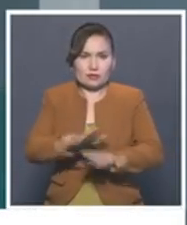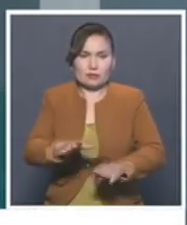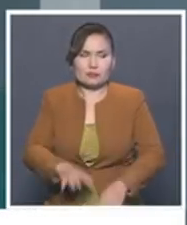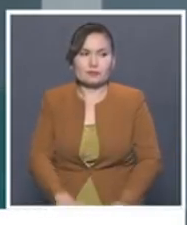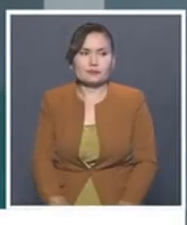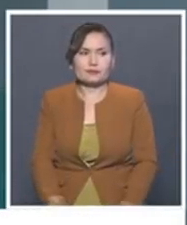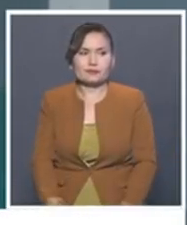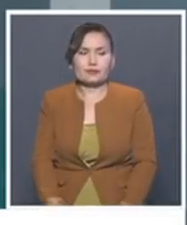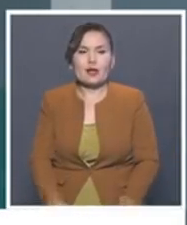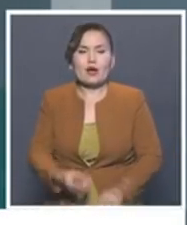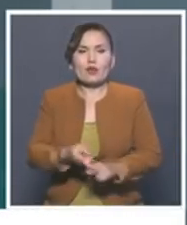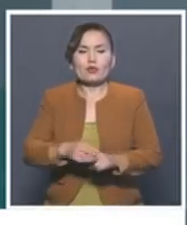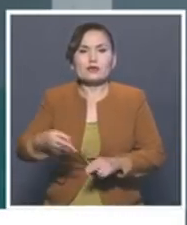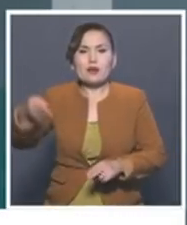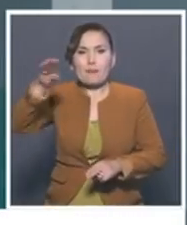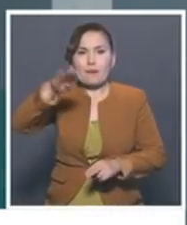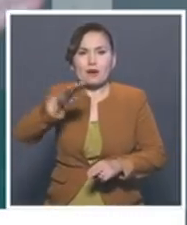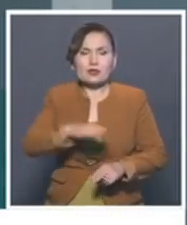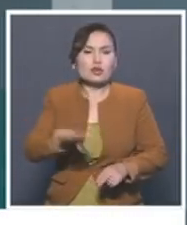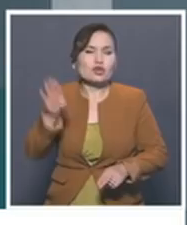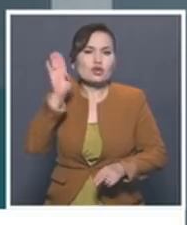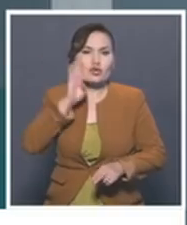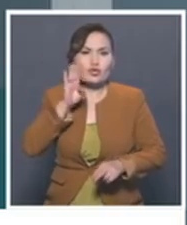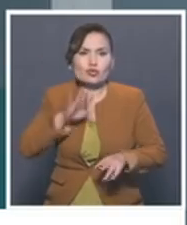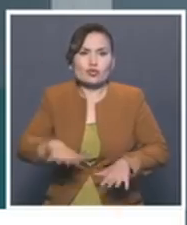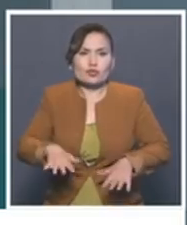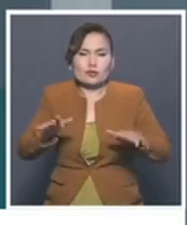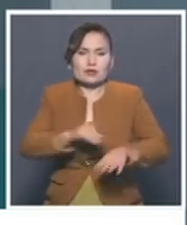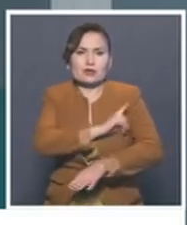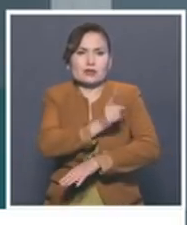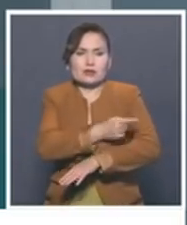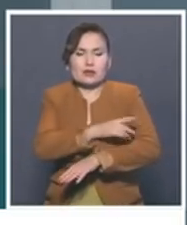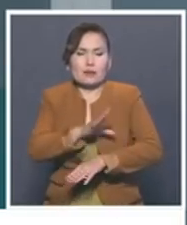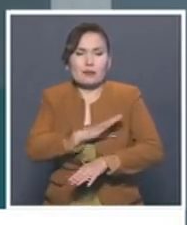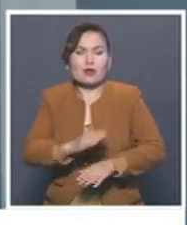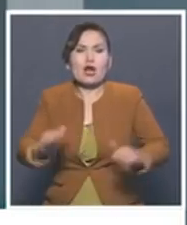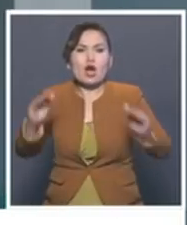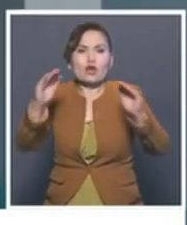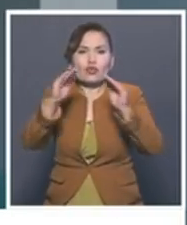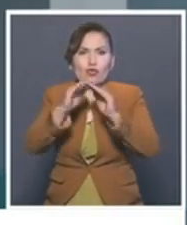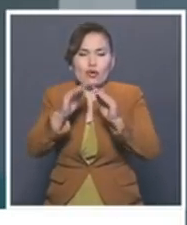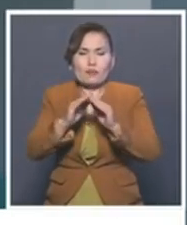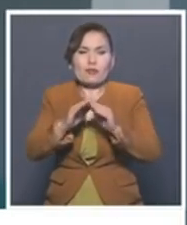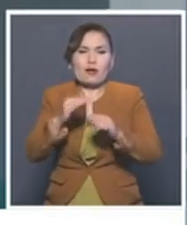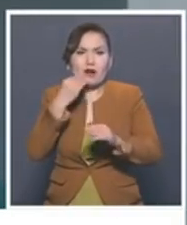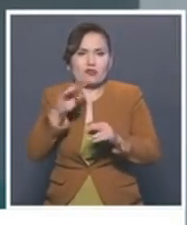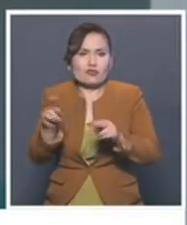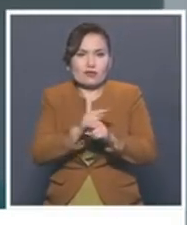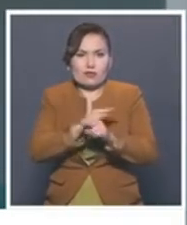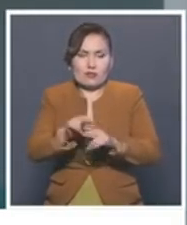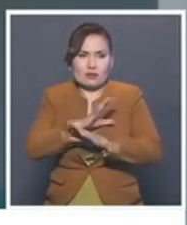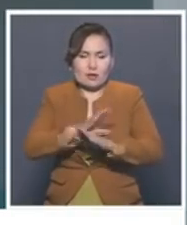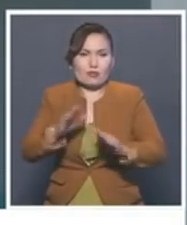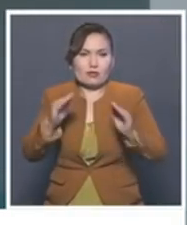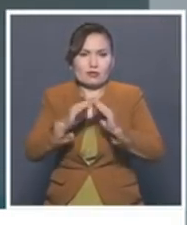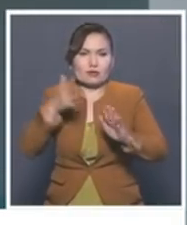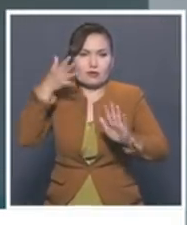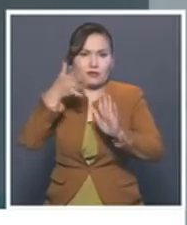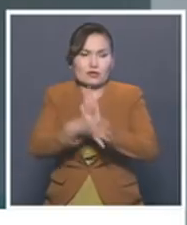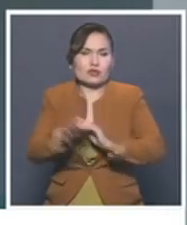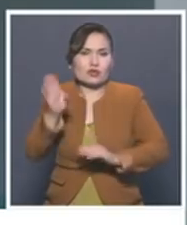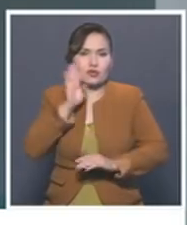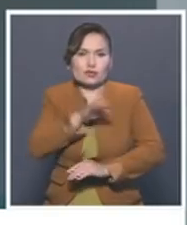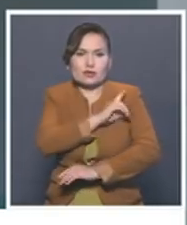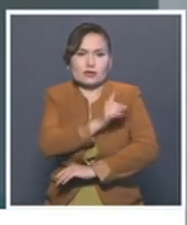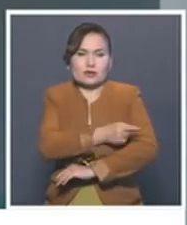баспалдақтардан. Ол мүмкін емес. Сонда мына төбесі дұрыс жабылмаған дегеніміз. Бір менің балам түнгі төртке дейін тона жерге